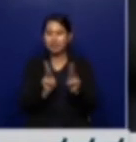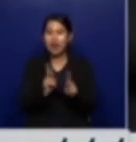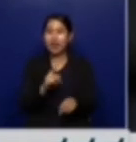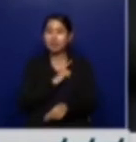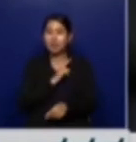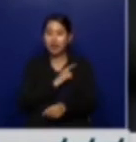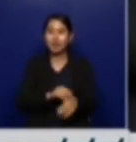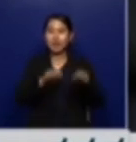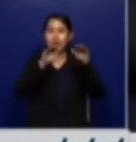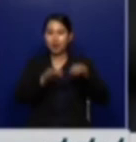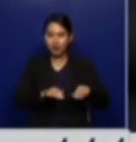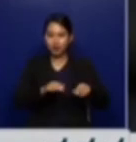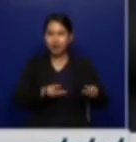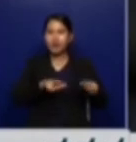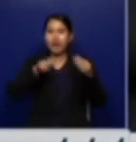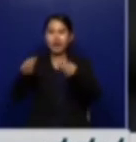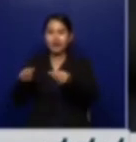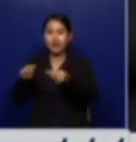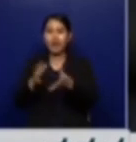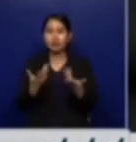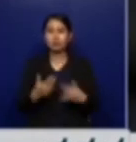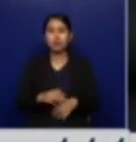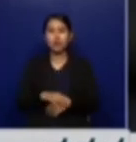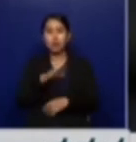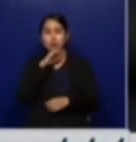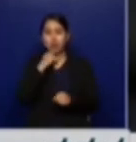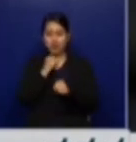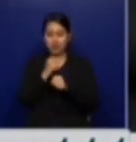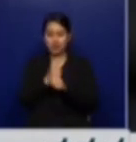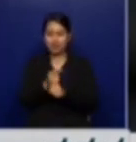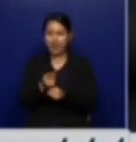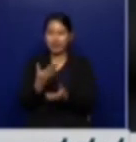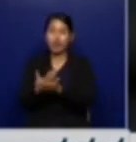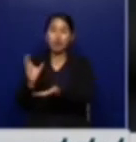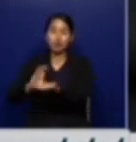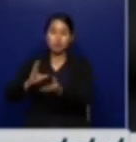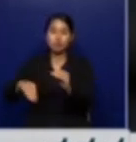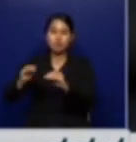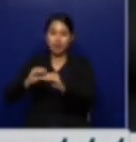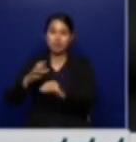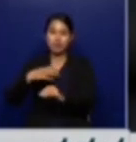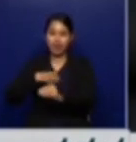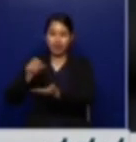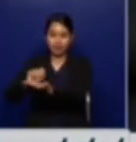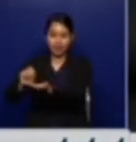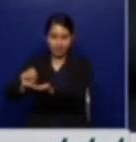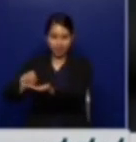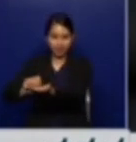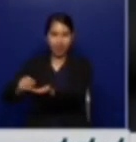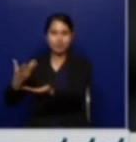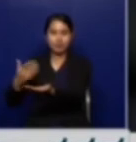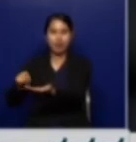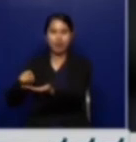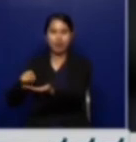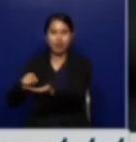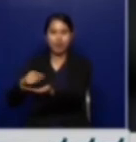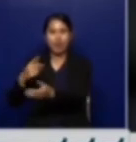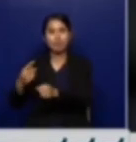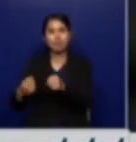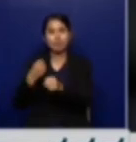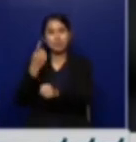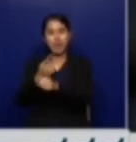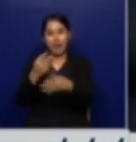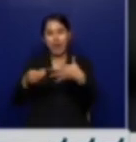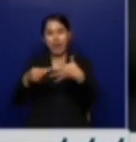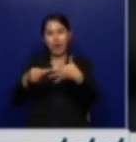นกลับถ้าคุณจะทำงบเพิ่มเติมมาคุณก็ไปตั้งงบมารายจ่ายเพิ่มเติมมาในกลางปีหรือก็ได้